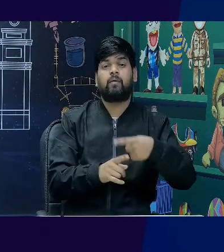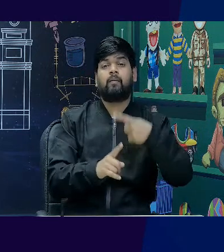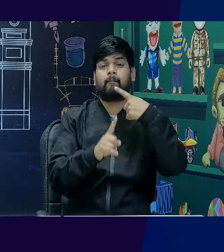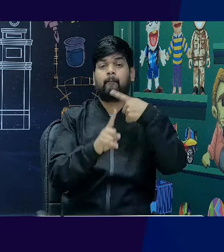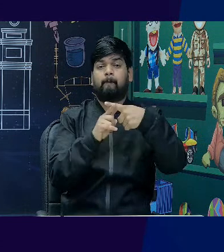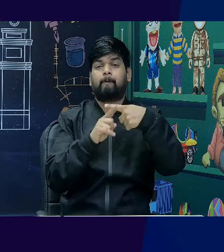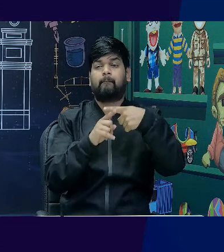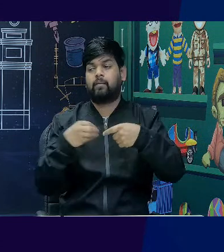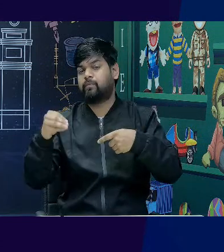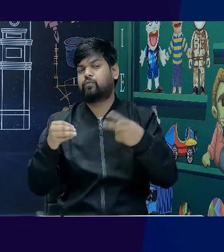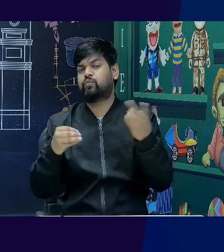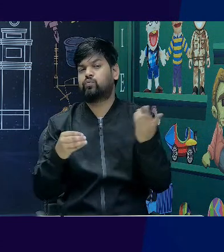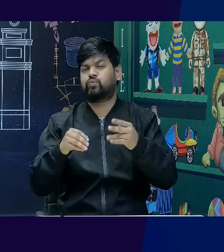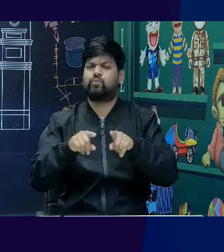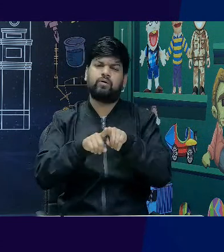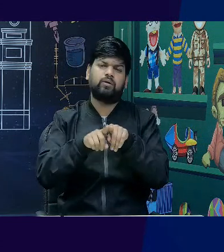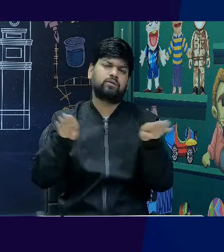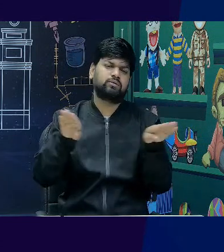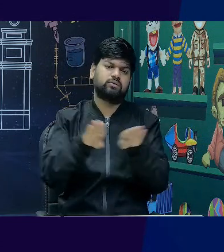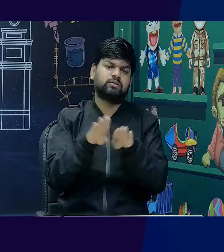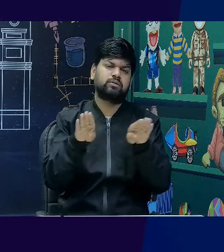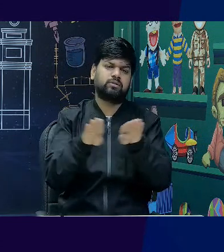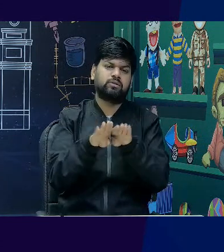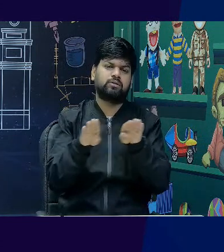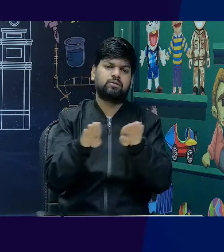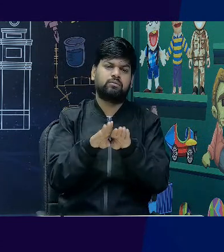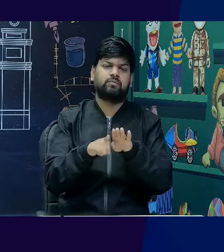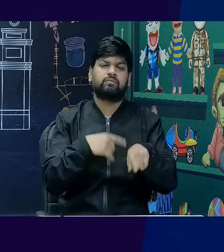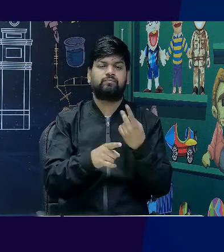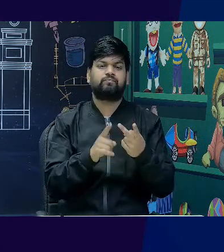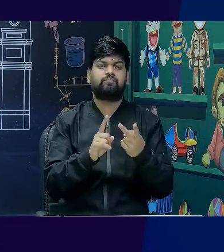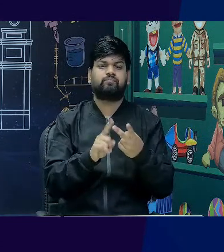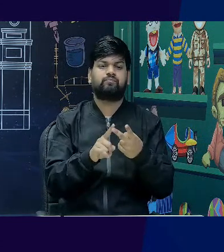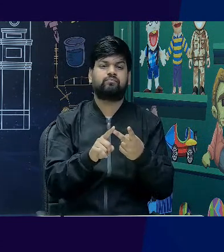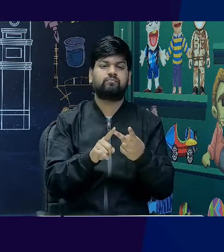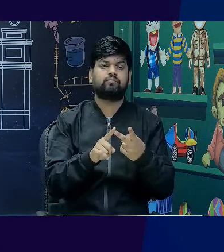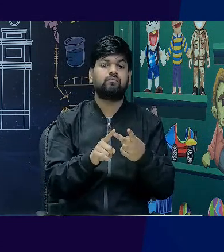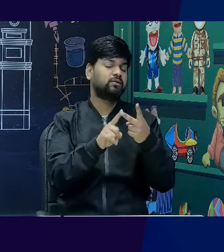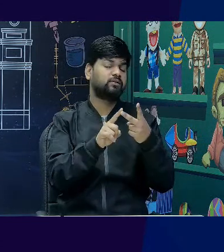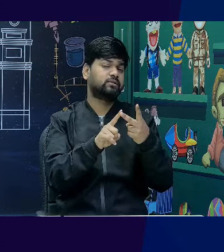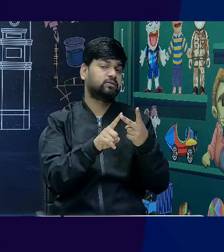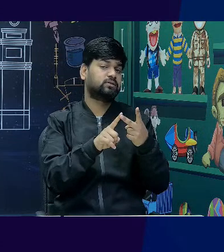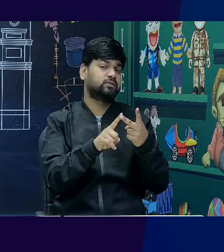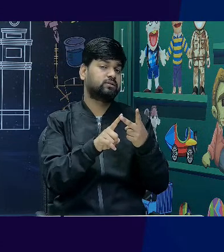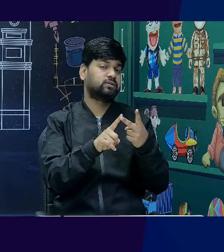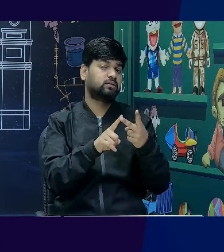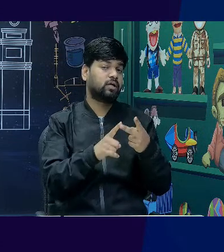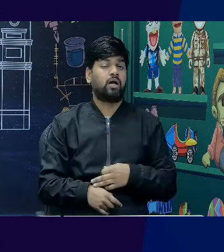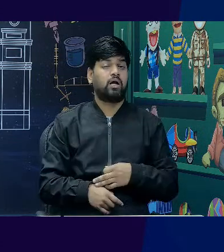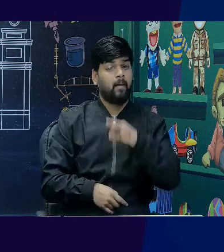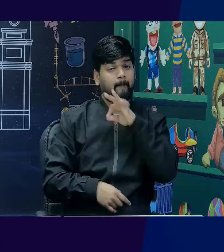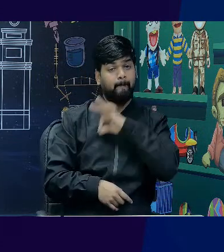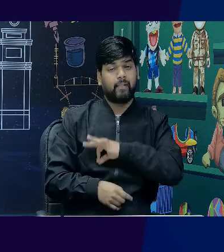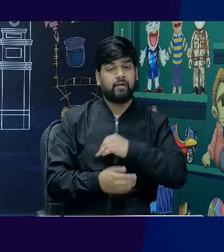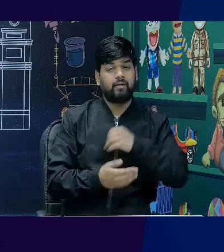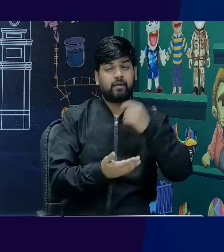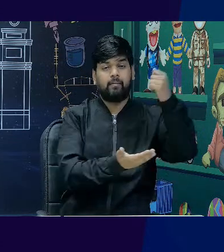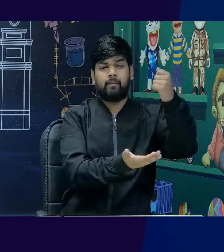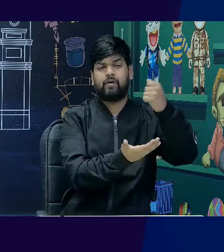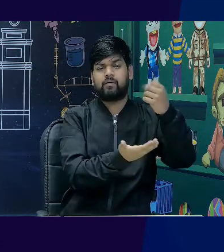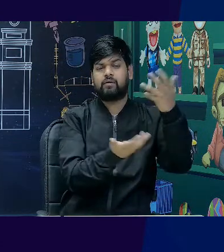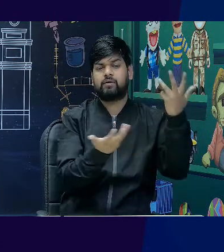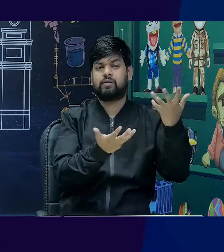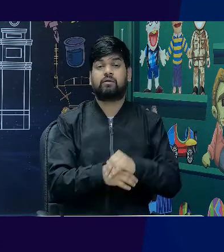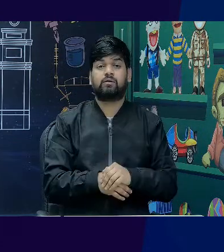को receive हो रहा है वो ज़्यादा है मेरे expenditure से. और डेफिसिट बजट होगा जब मेरा रिसीट्स आर लेस